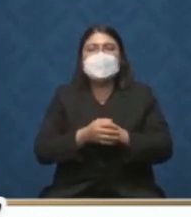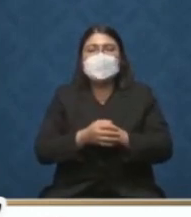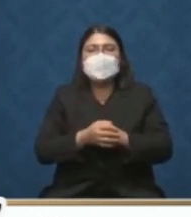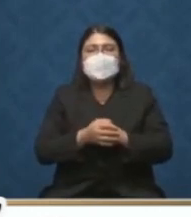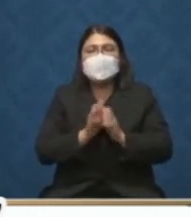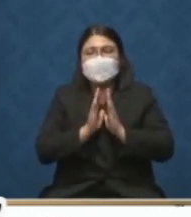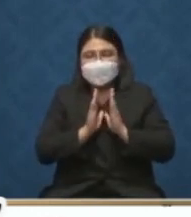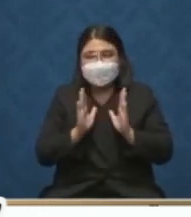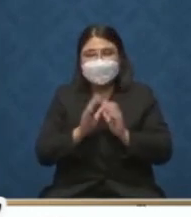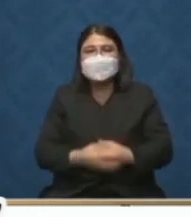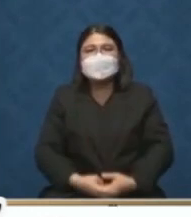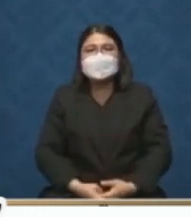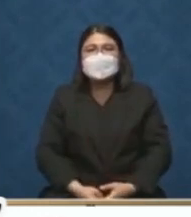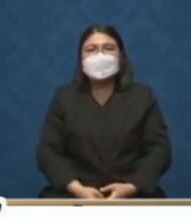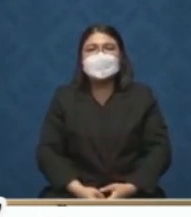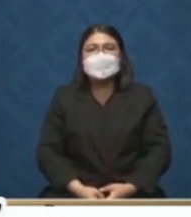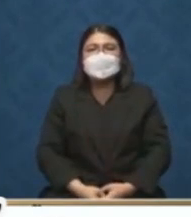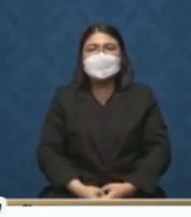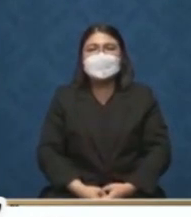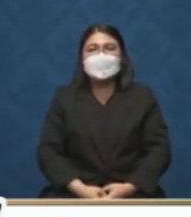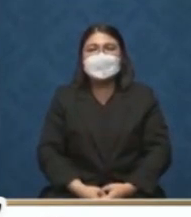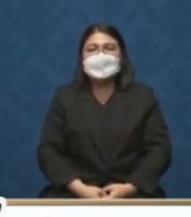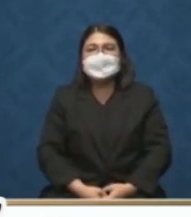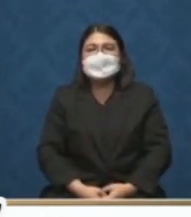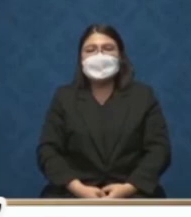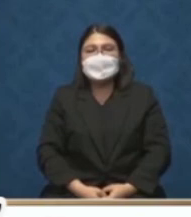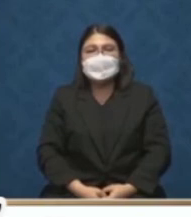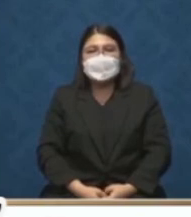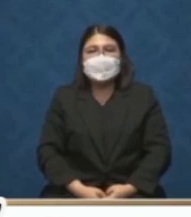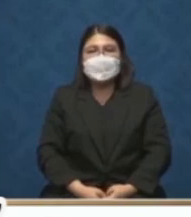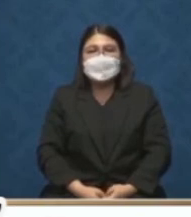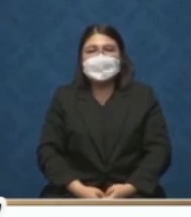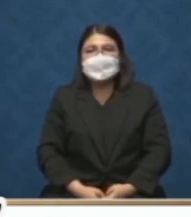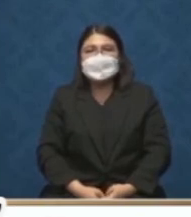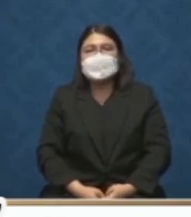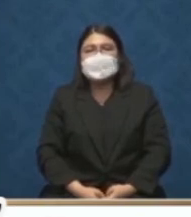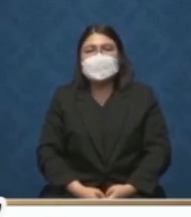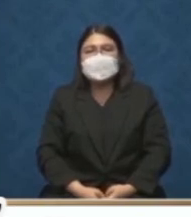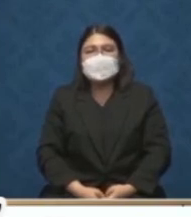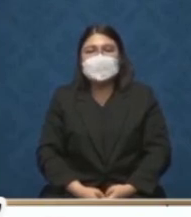บับใหม่แทนฉบับปี60นี้ให้สำเร็จผลจงได้